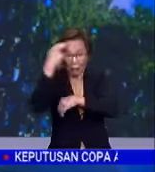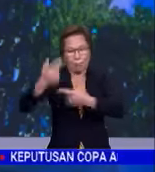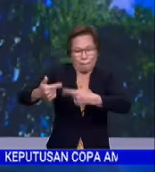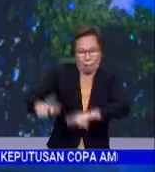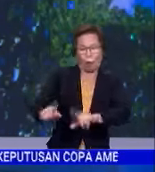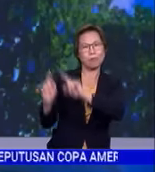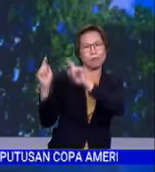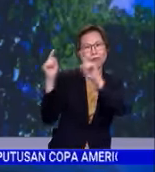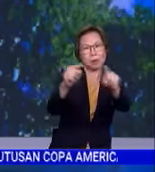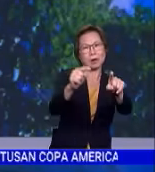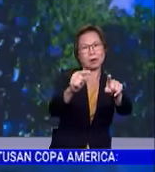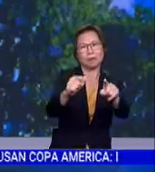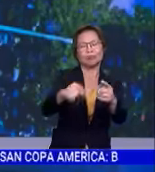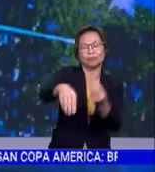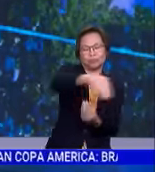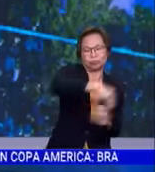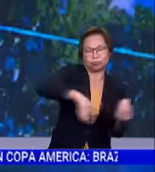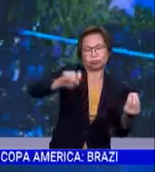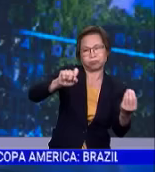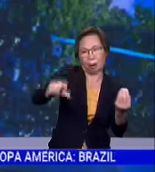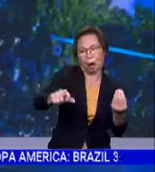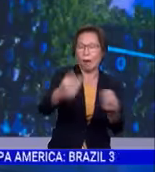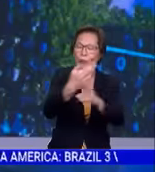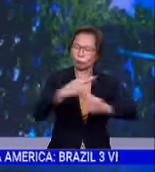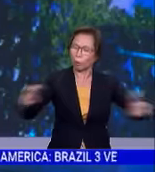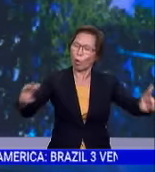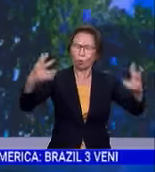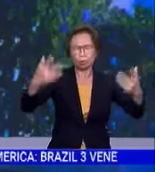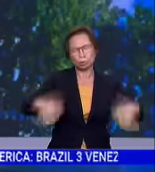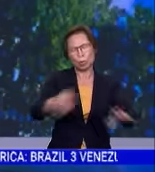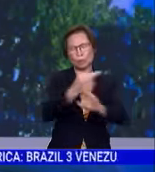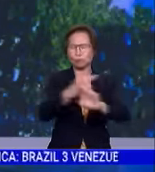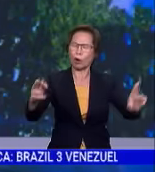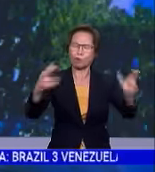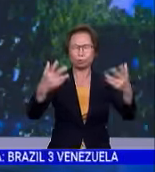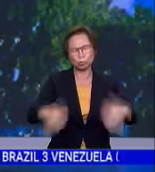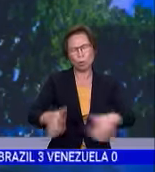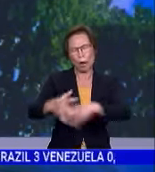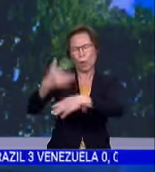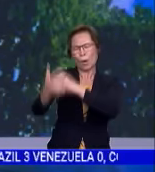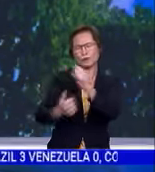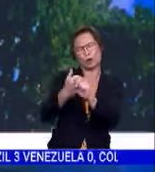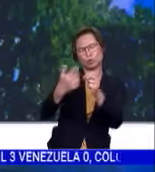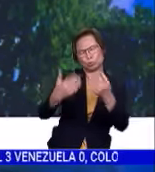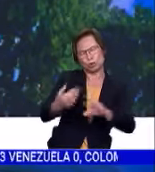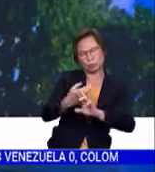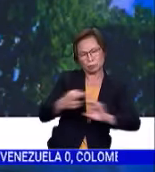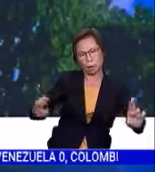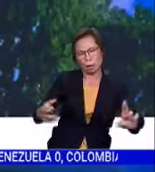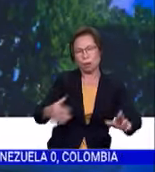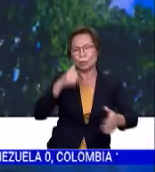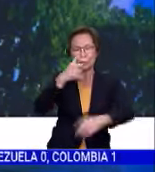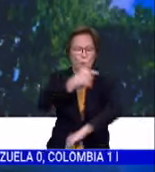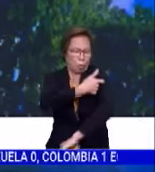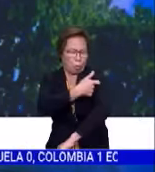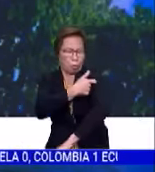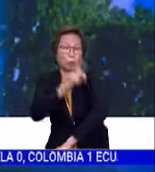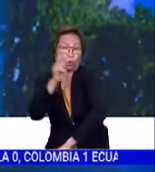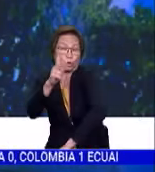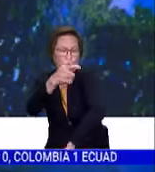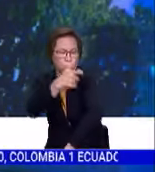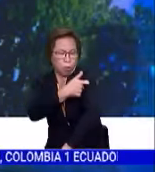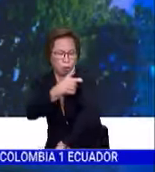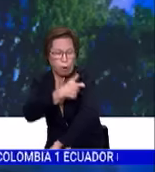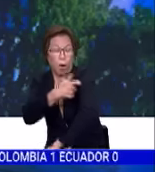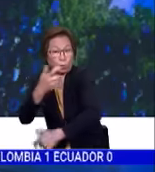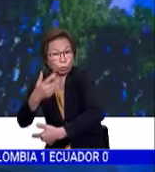dibenarkan menunaikan ibadah itu. Walaupun persiapan rapi telah dilaksanakan sejak awal tahun termasuk menerima suntikan dua dos